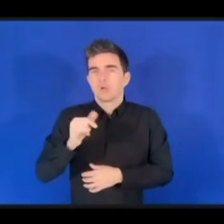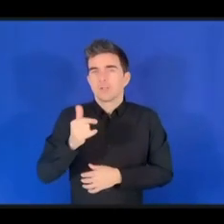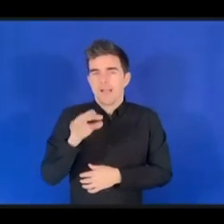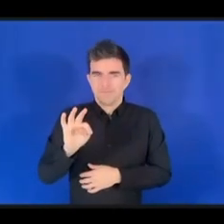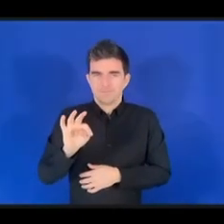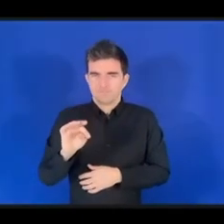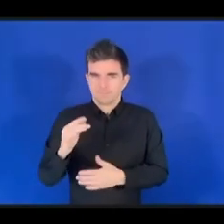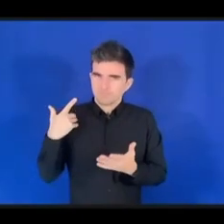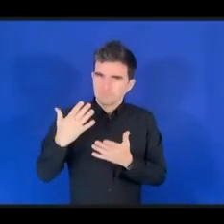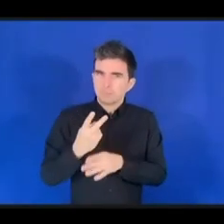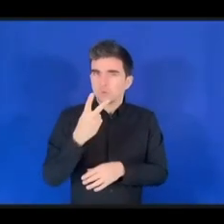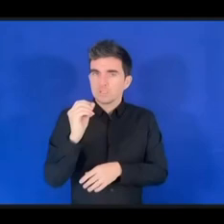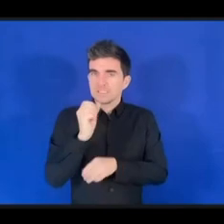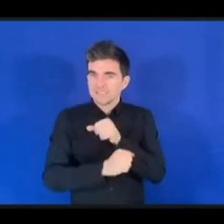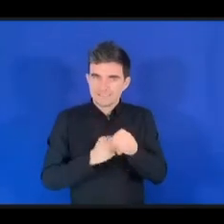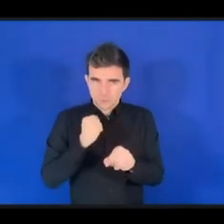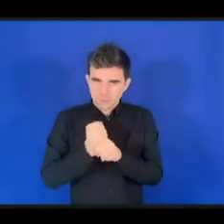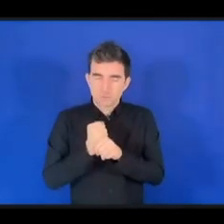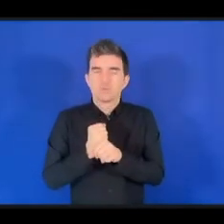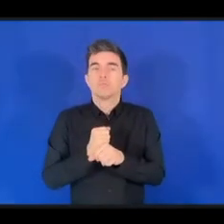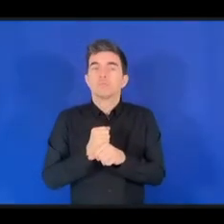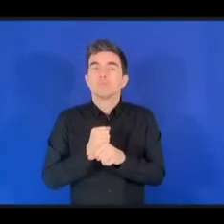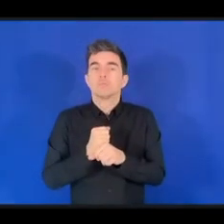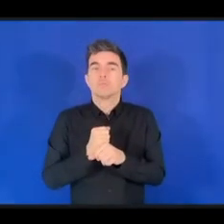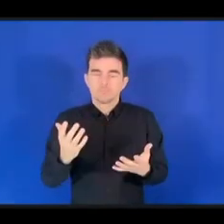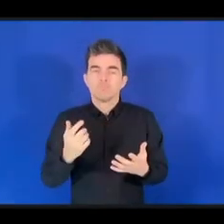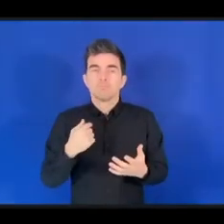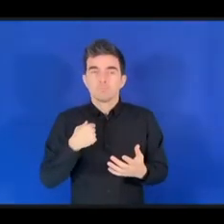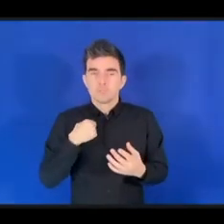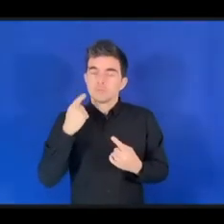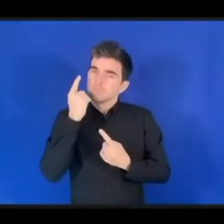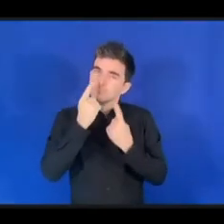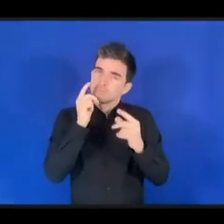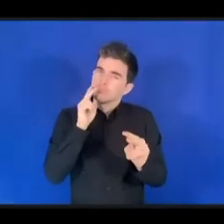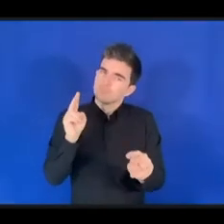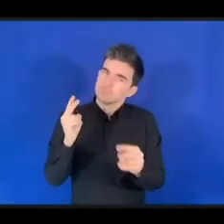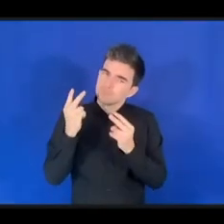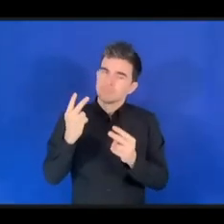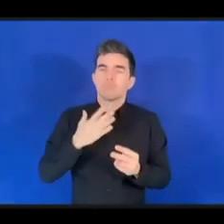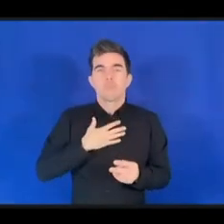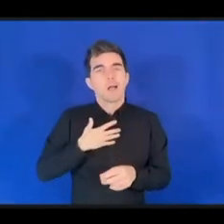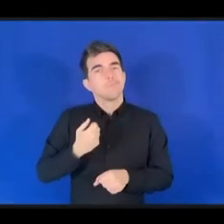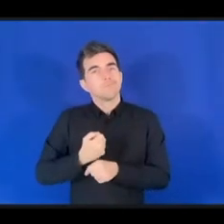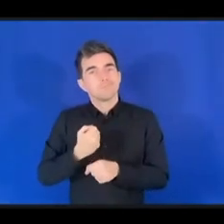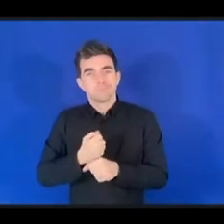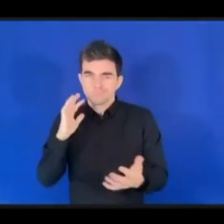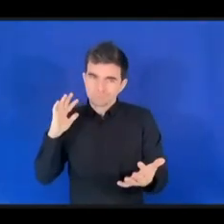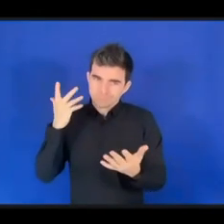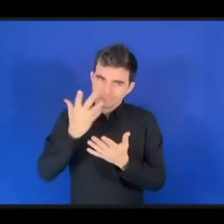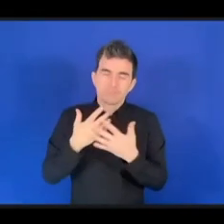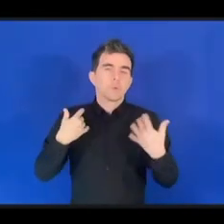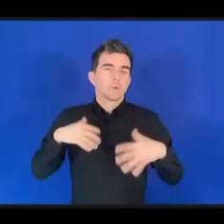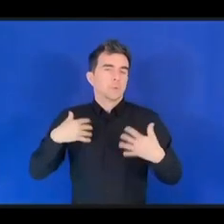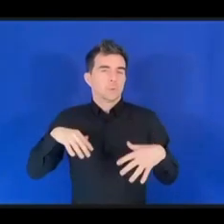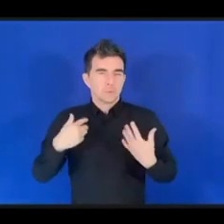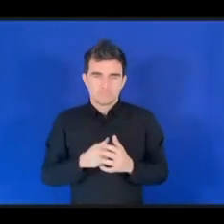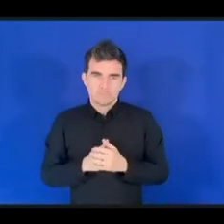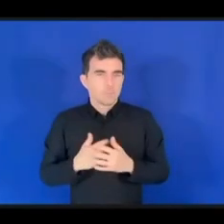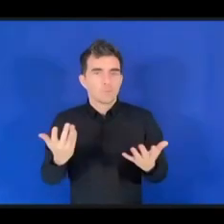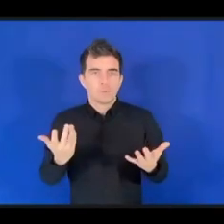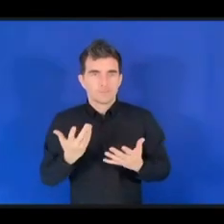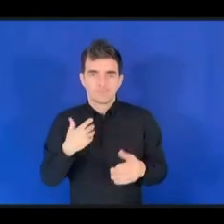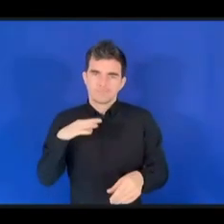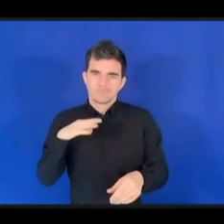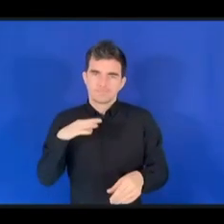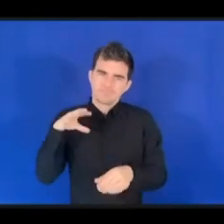作快20年了，那么我觉得有机会为多利相关方工作，这是